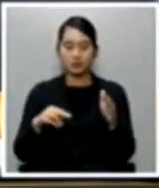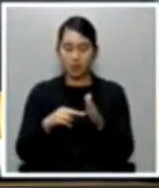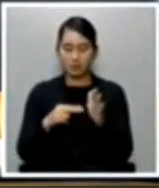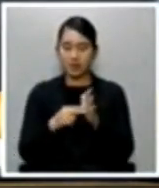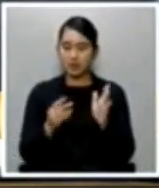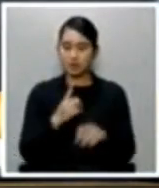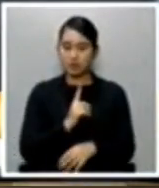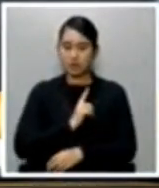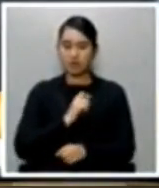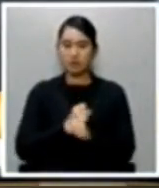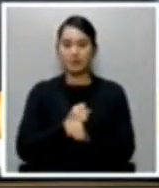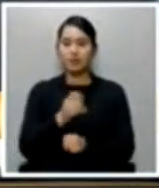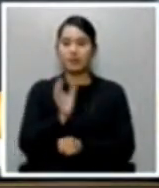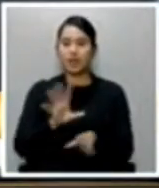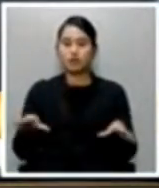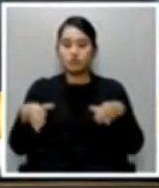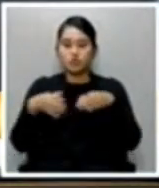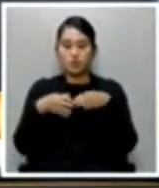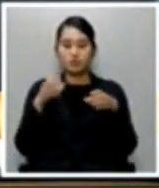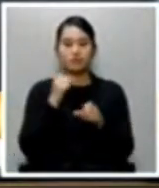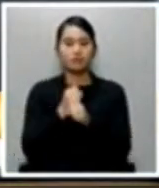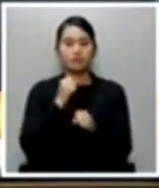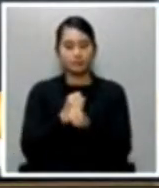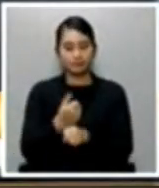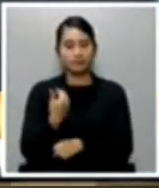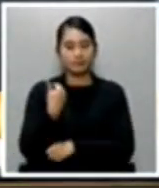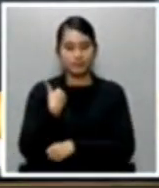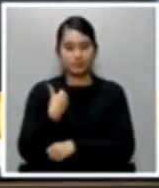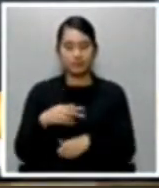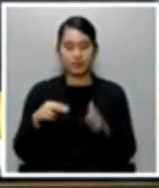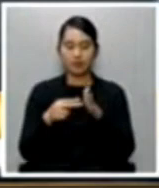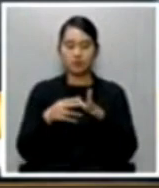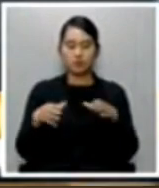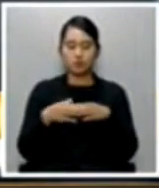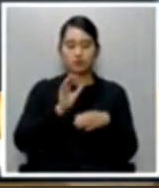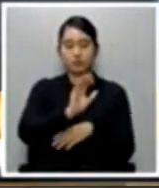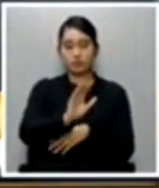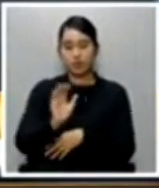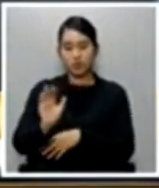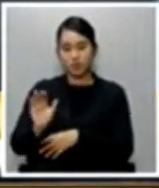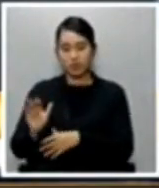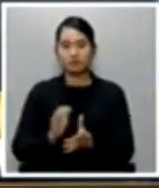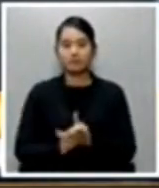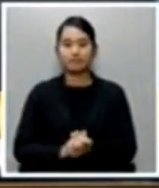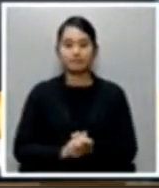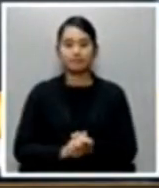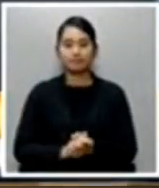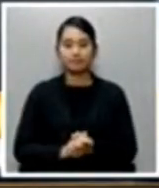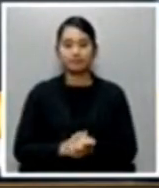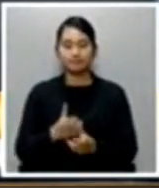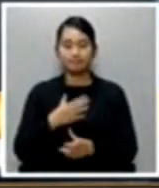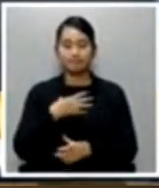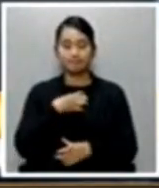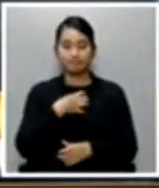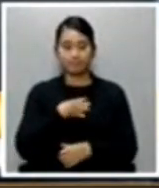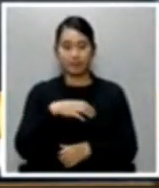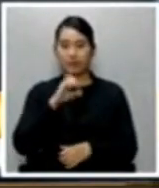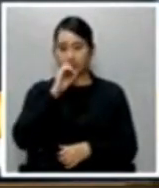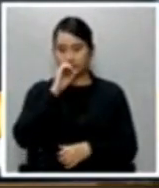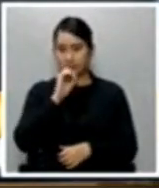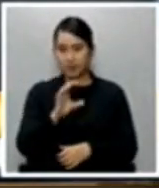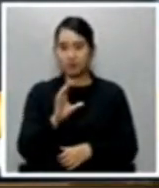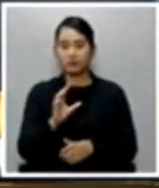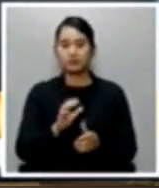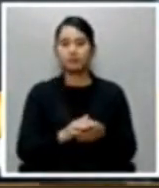เป็นทีมนะครับเขาก็จะเกิดซอฟต์สกิลขึ้นมาในกลุ่มก้อนของเขานะครับนี่ก็เป็นประเด็นหนึ่งที่อยากขออนุญาตฝาก